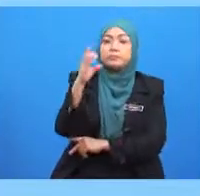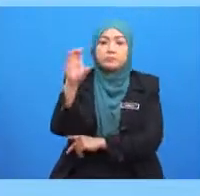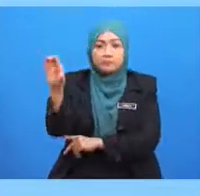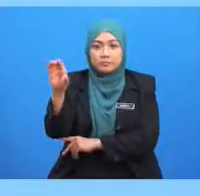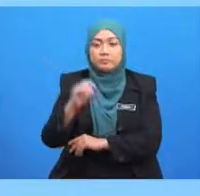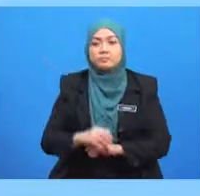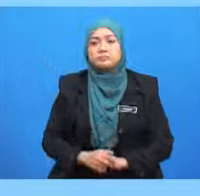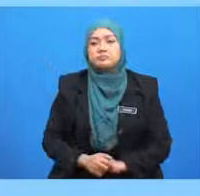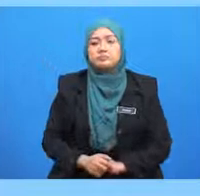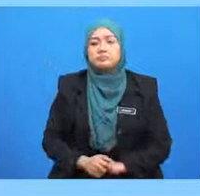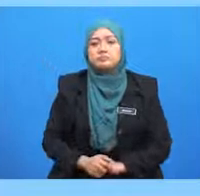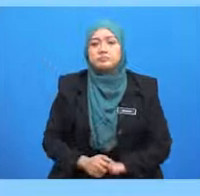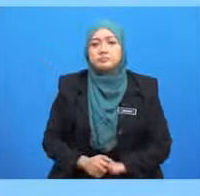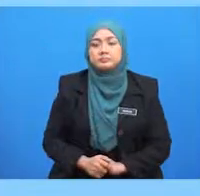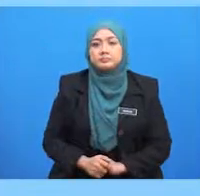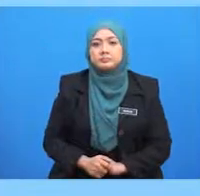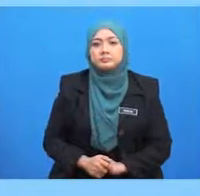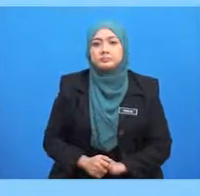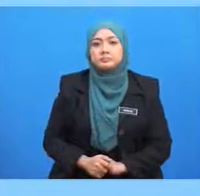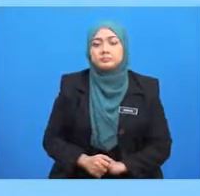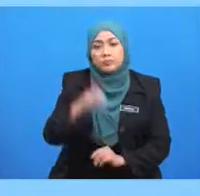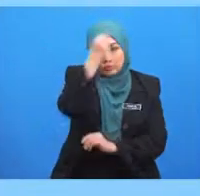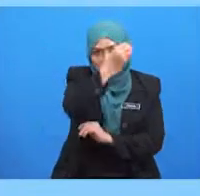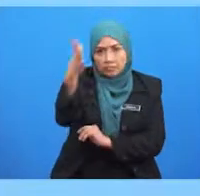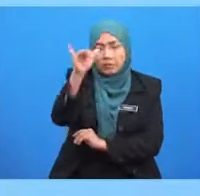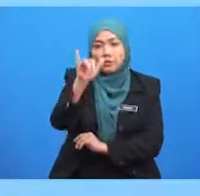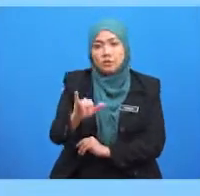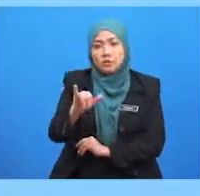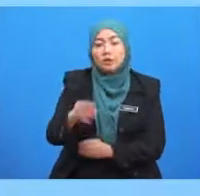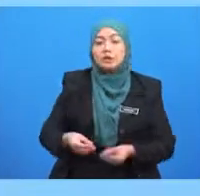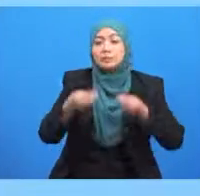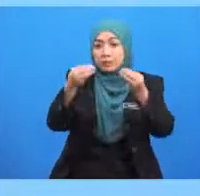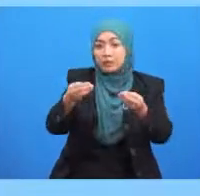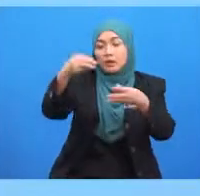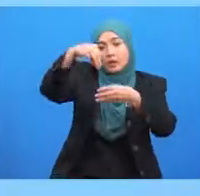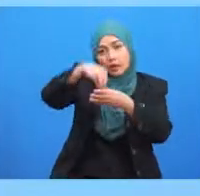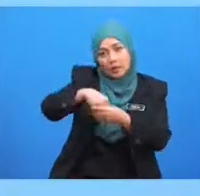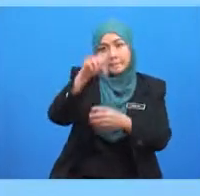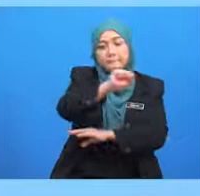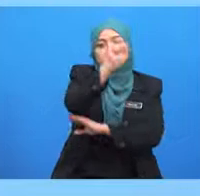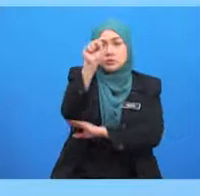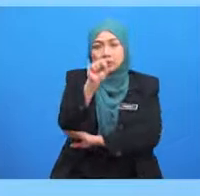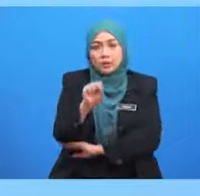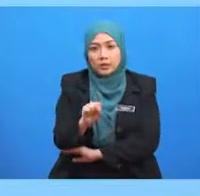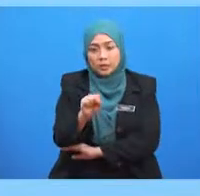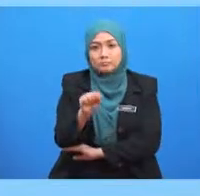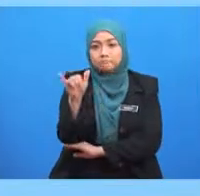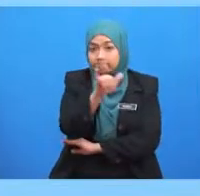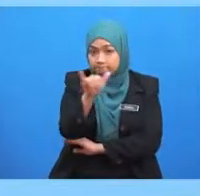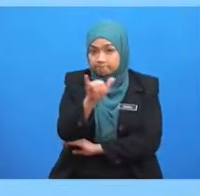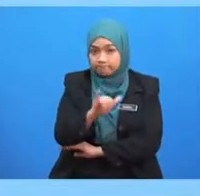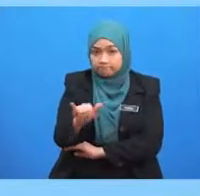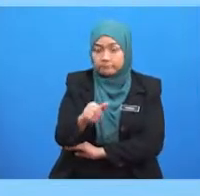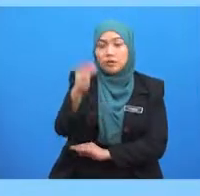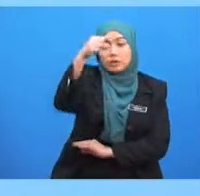100 maklumat yang diberikan di dalam Soalnya adalah Q1